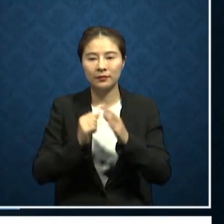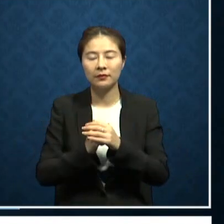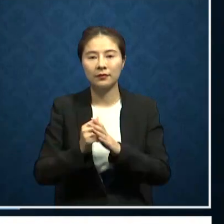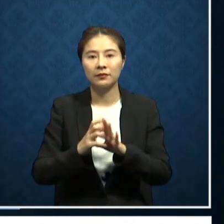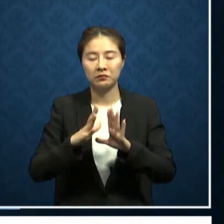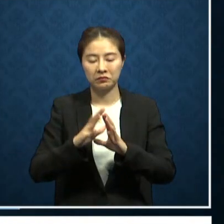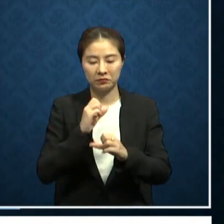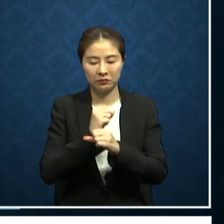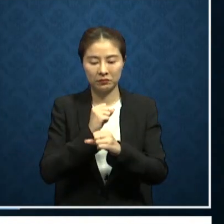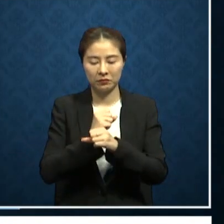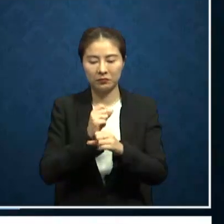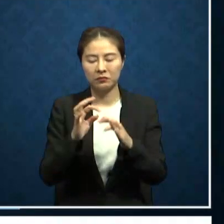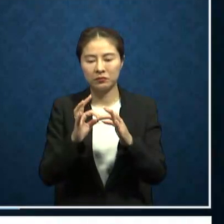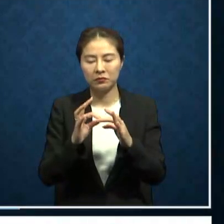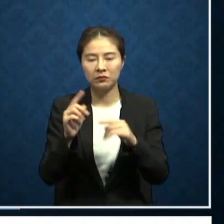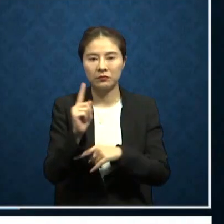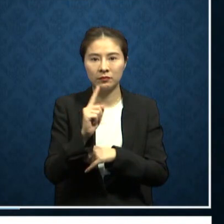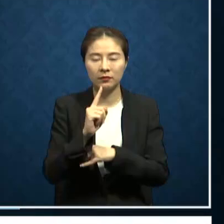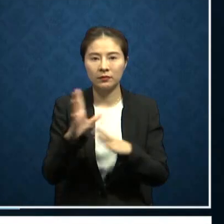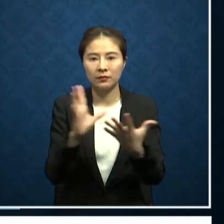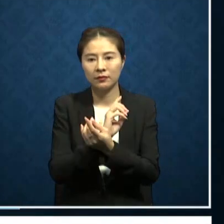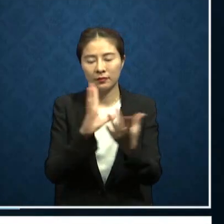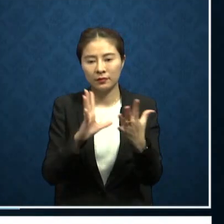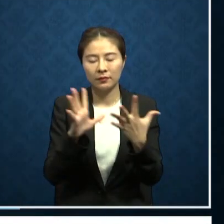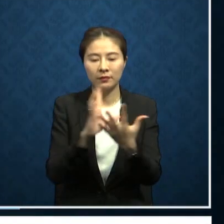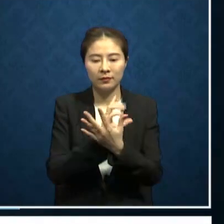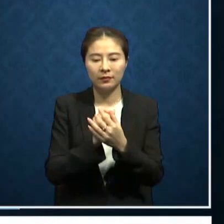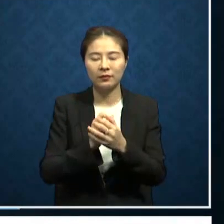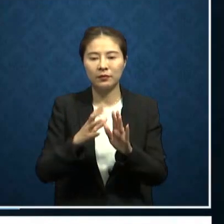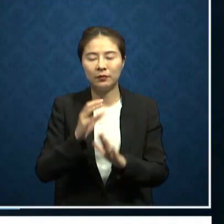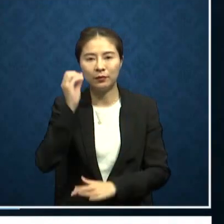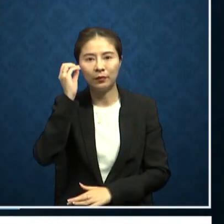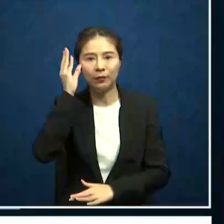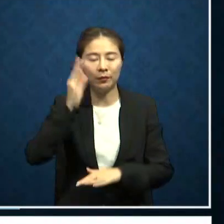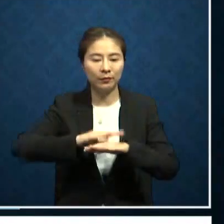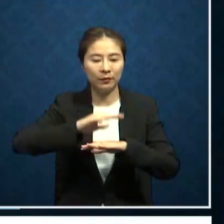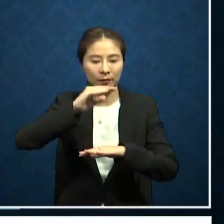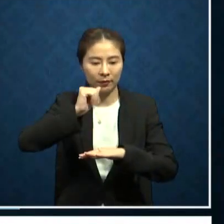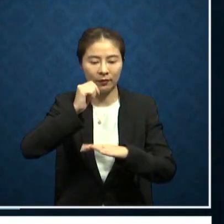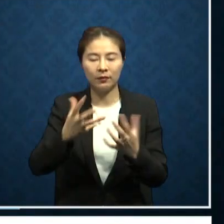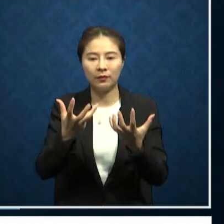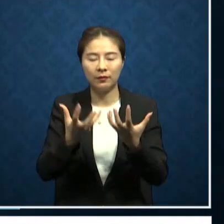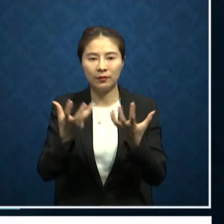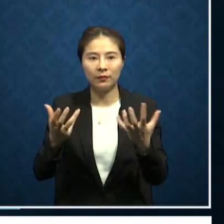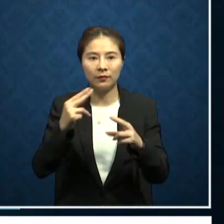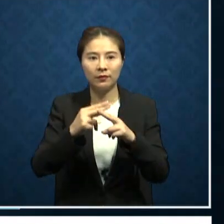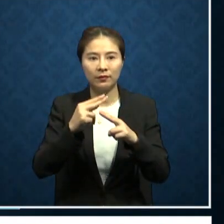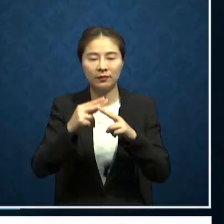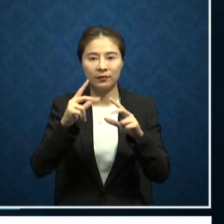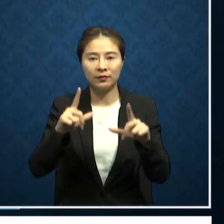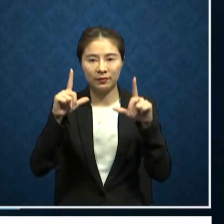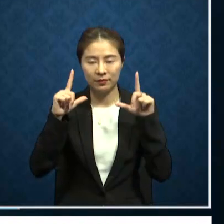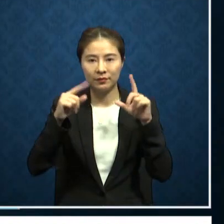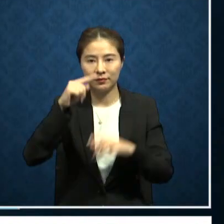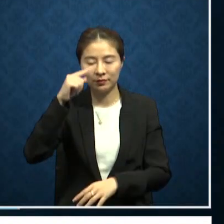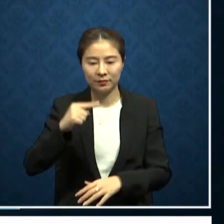Soft Powerของประเทศเพื่อยกระดับและพัฒนาความสามารถด้านความรู้ความสามารถและความคิดสร้างสรรค์ของคนไทย